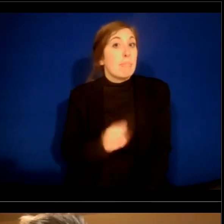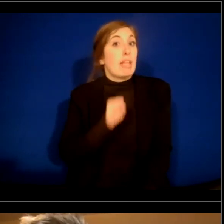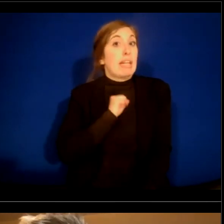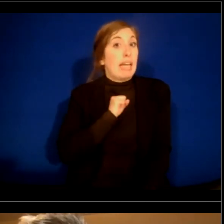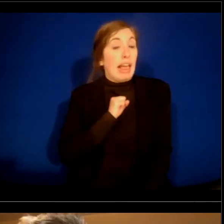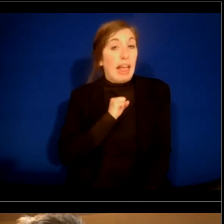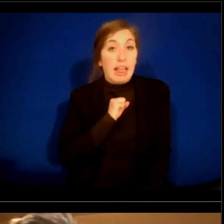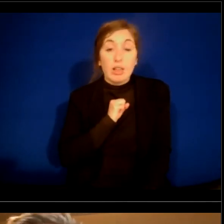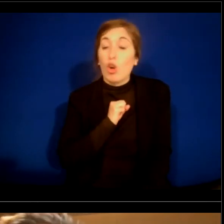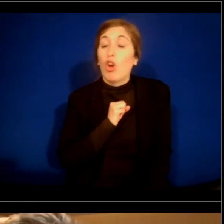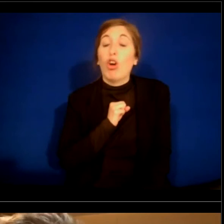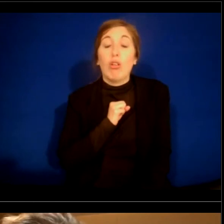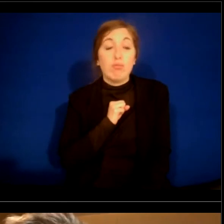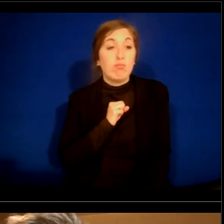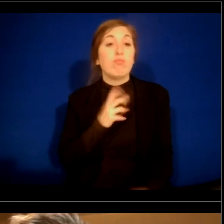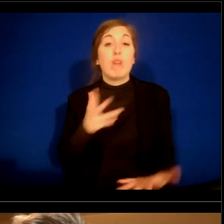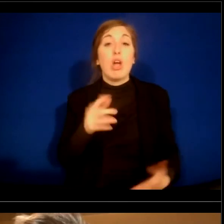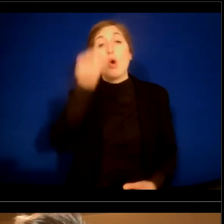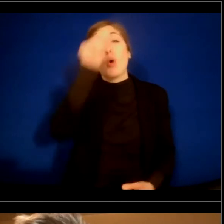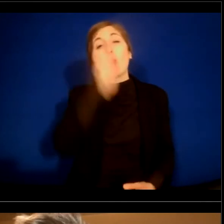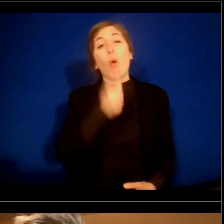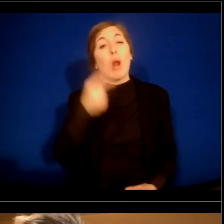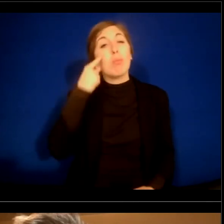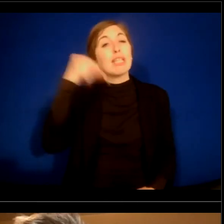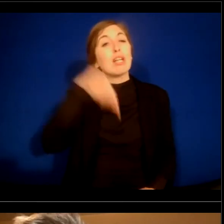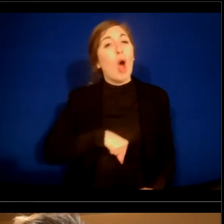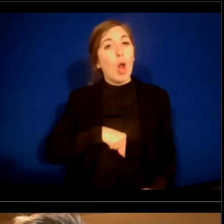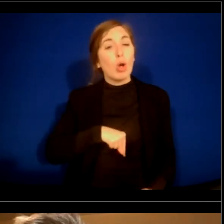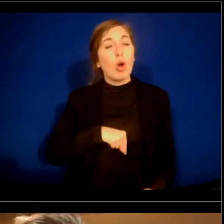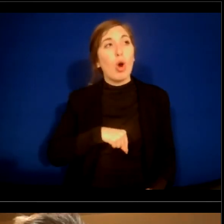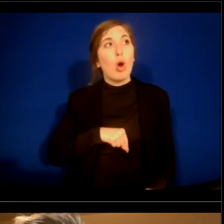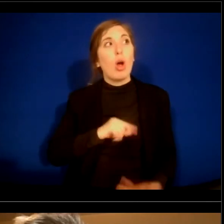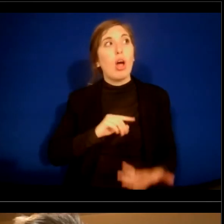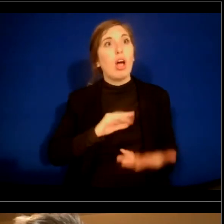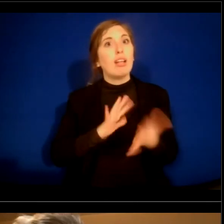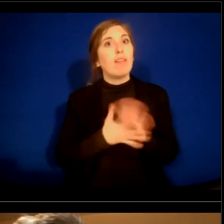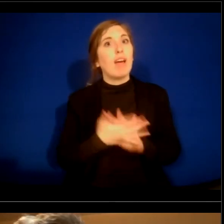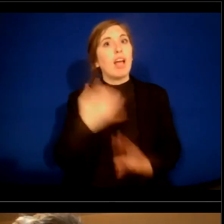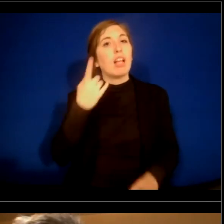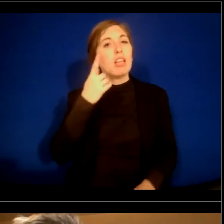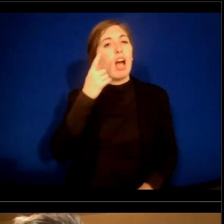premesse per poter pensare che sia realistico.